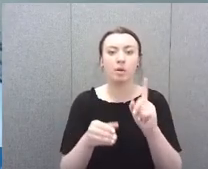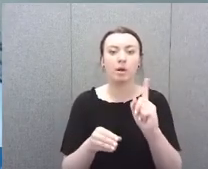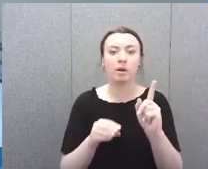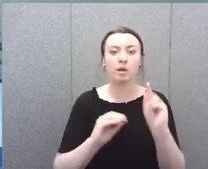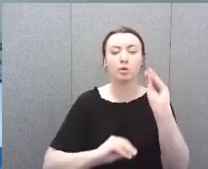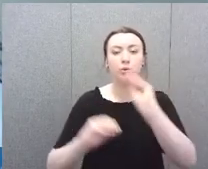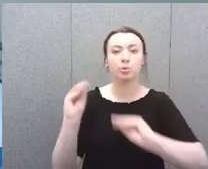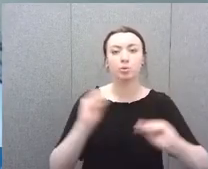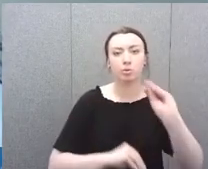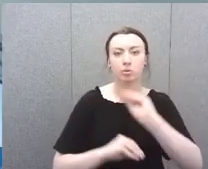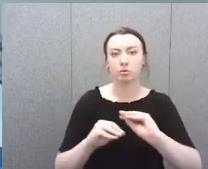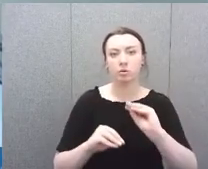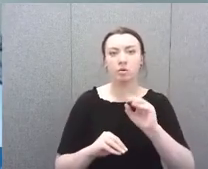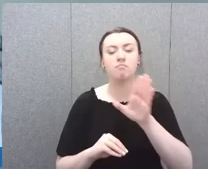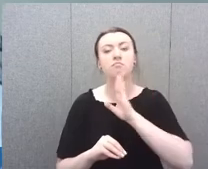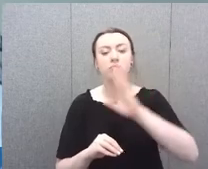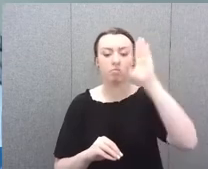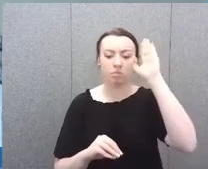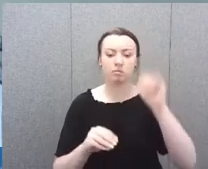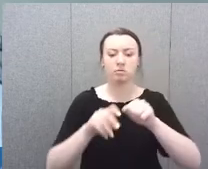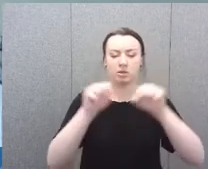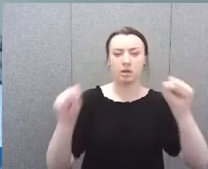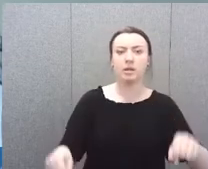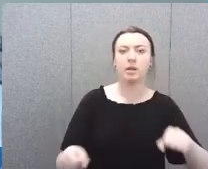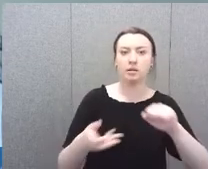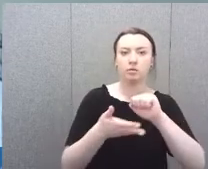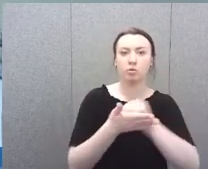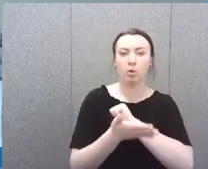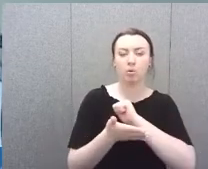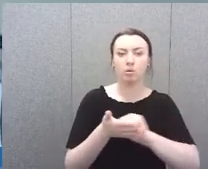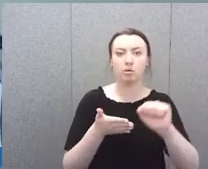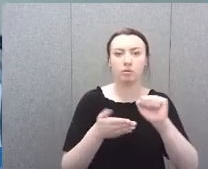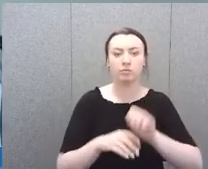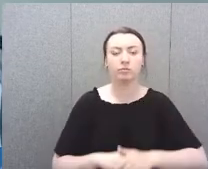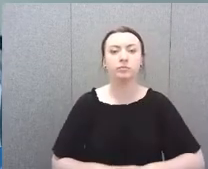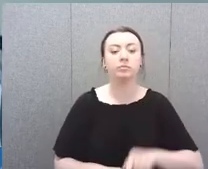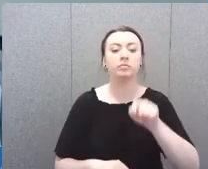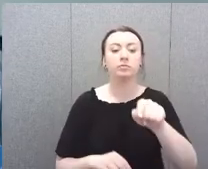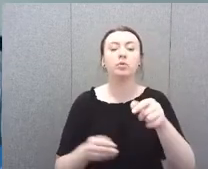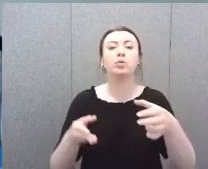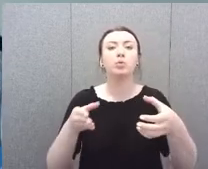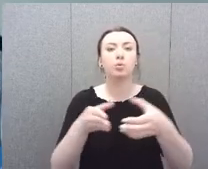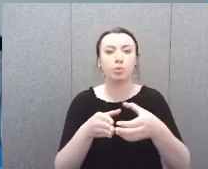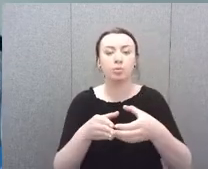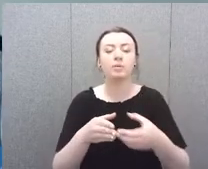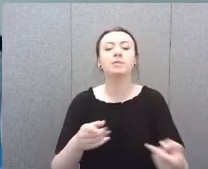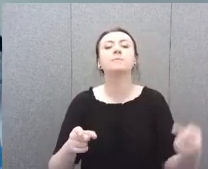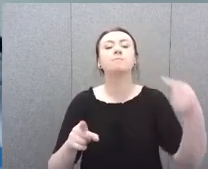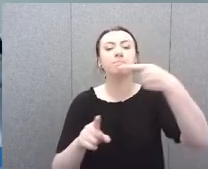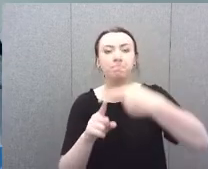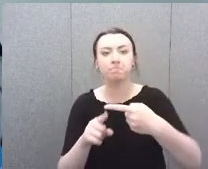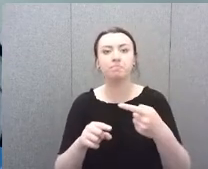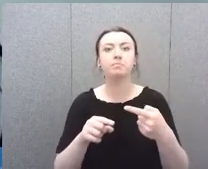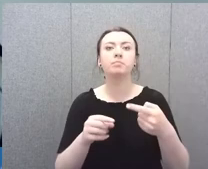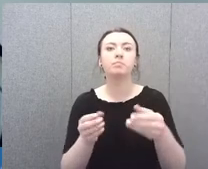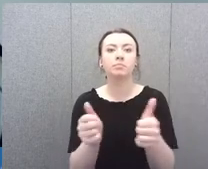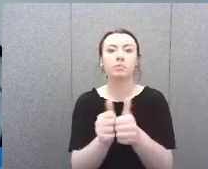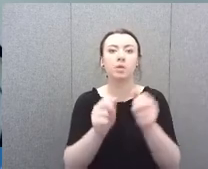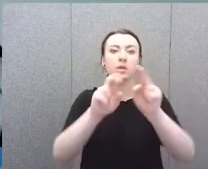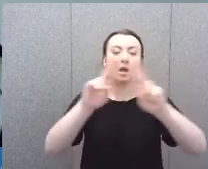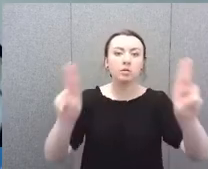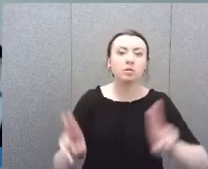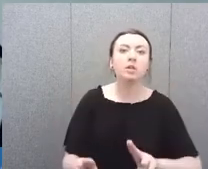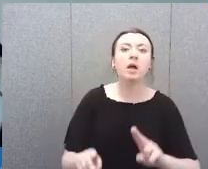гендерного равенства. Этой весной мы начали разработку стратегии по гендерному равенству, документ, который